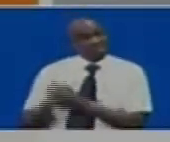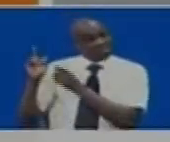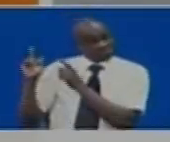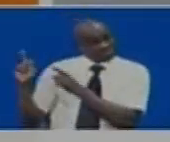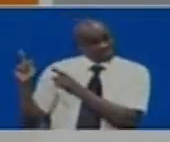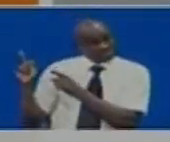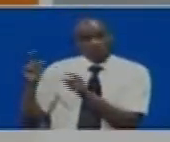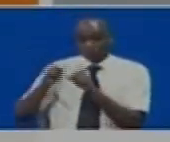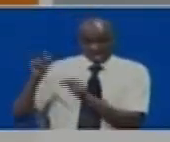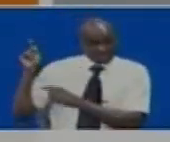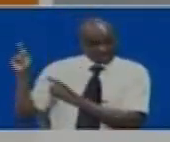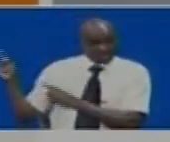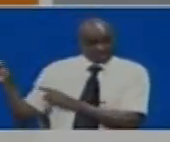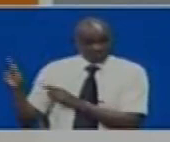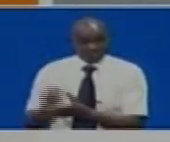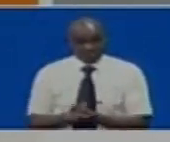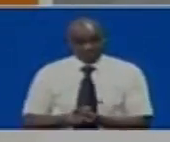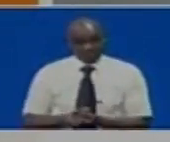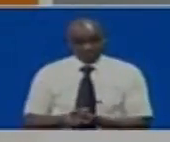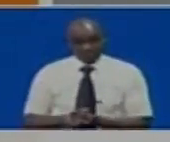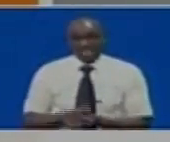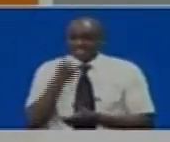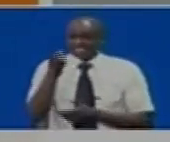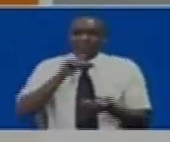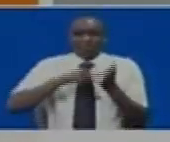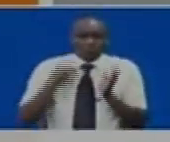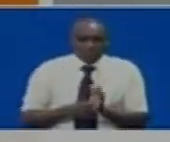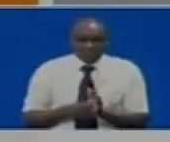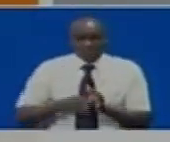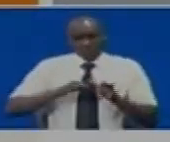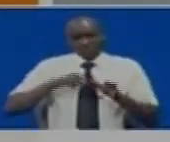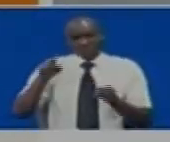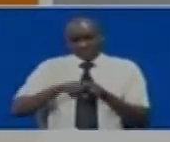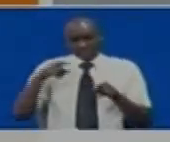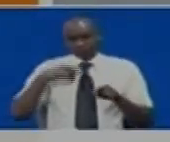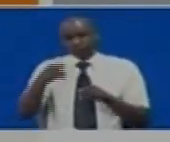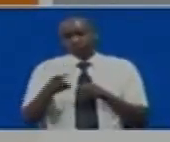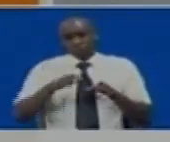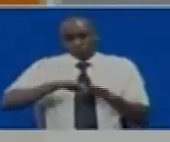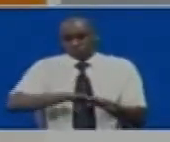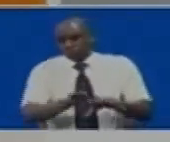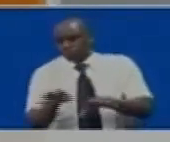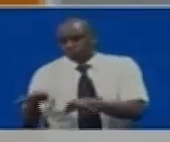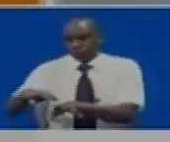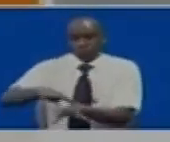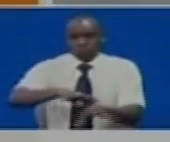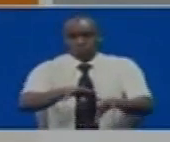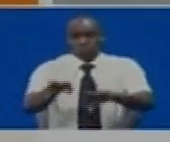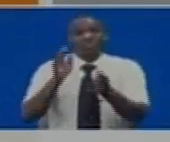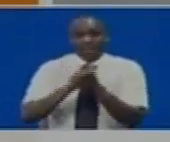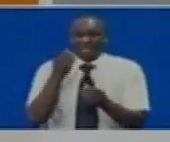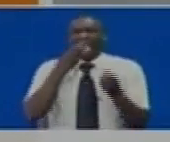Katika kamusi ya leo tunaangazia neno nyorora. Nyorora ni kuteleza kama vile mboga ya mrenda inavyofanya